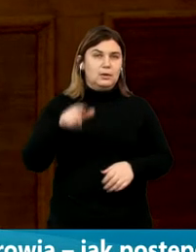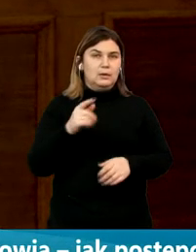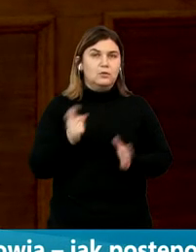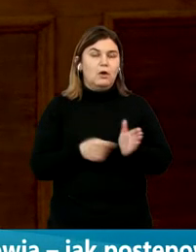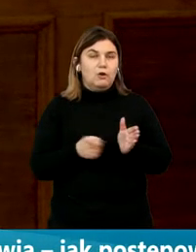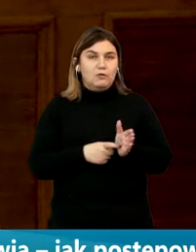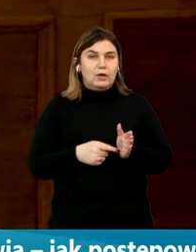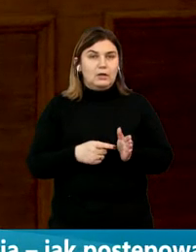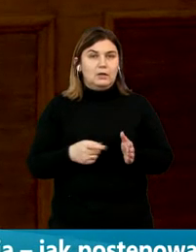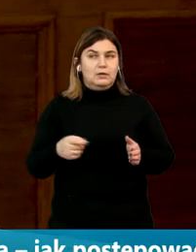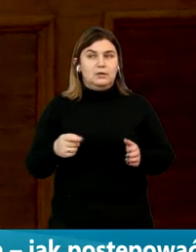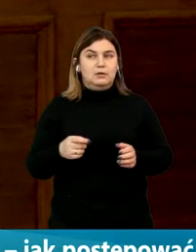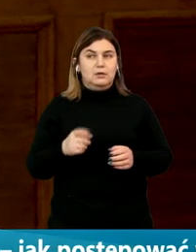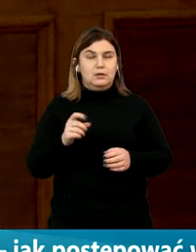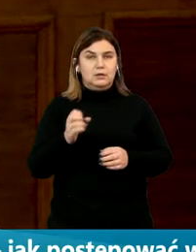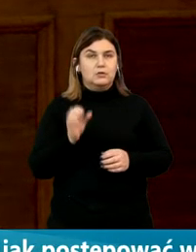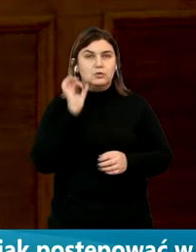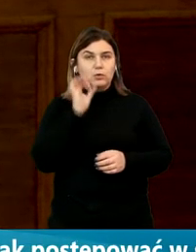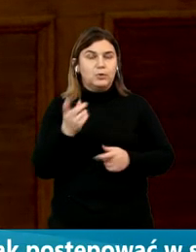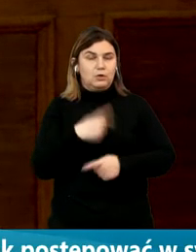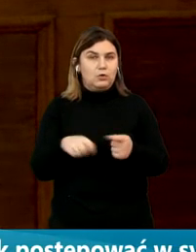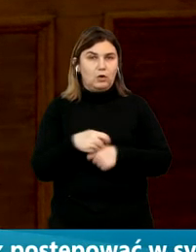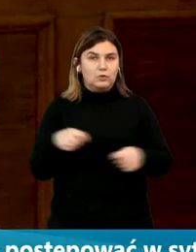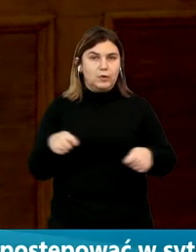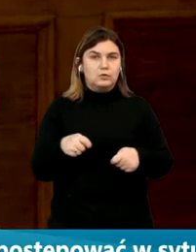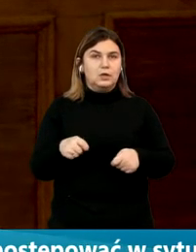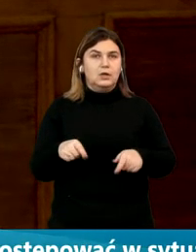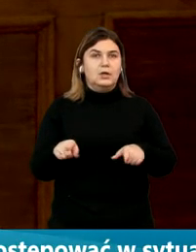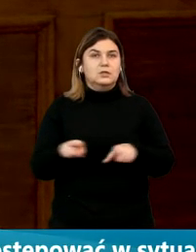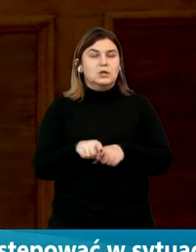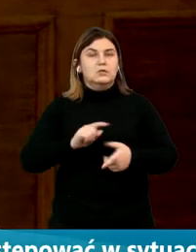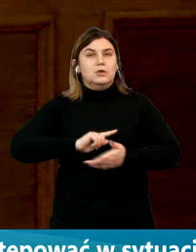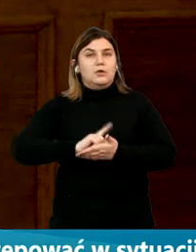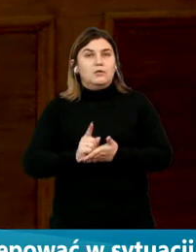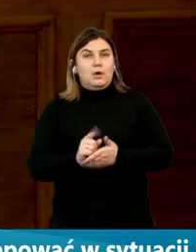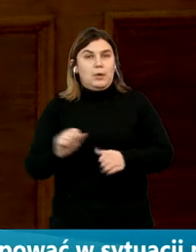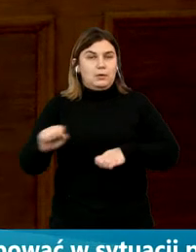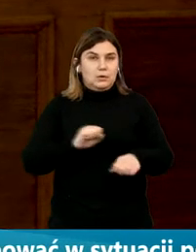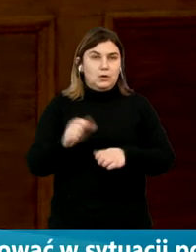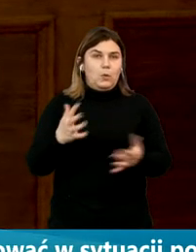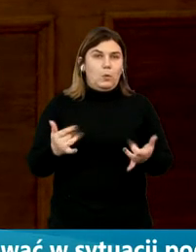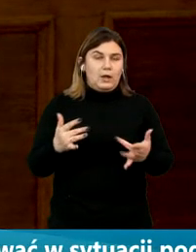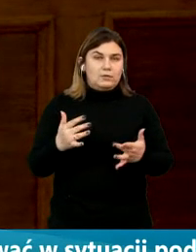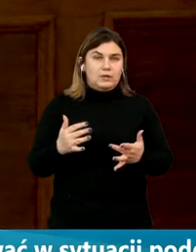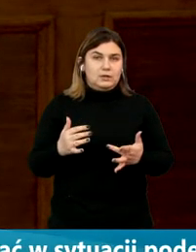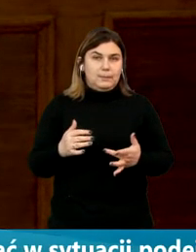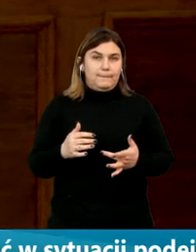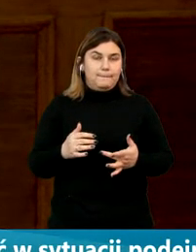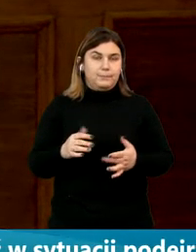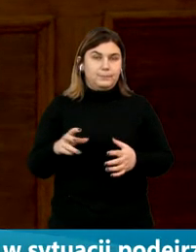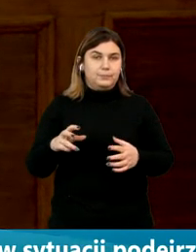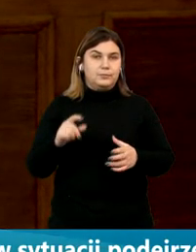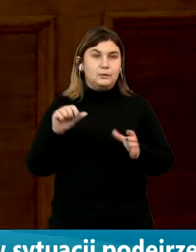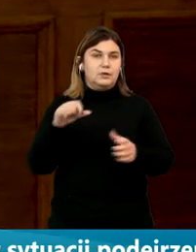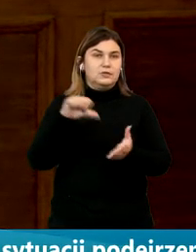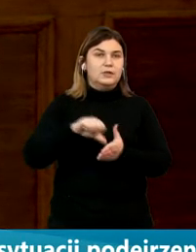i nakładów, mądrych rozwiązań, no i takiego usprawnienia, które pozwoli nam się też łatwiej w tej przestrzeni ścisłego